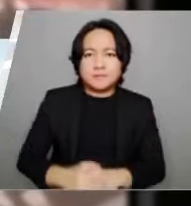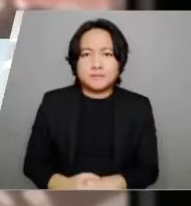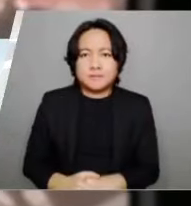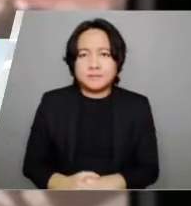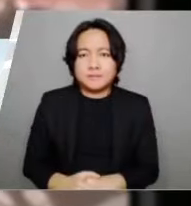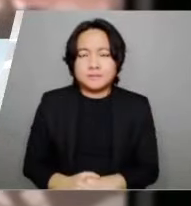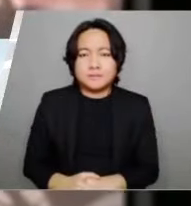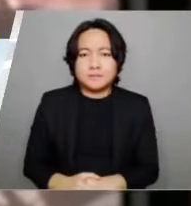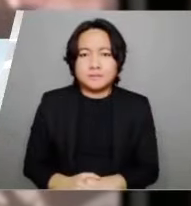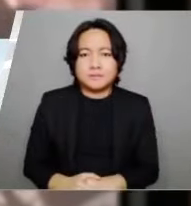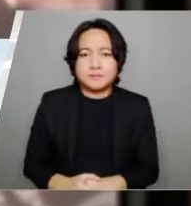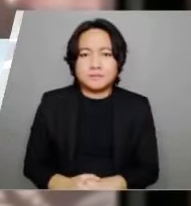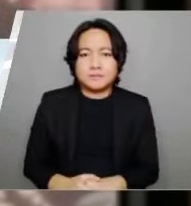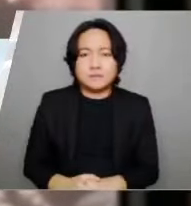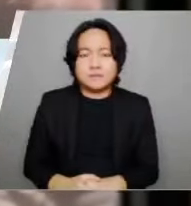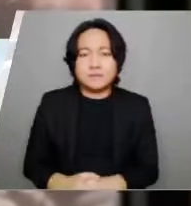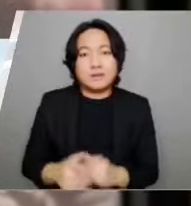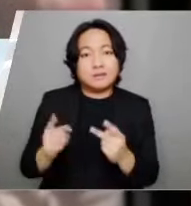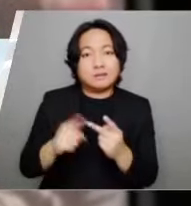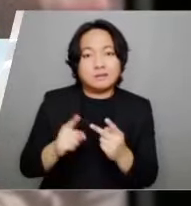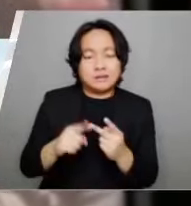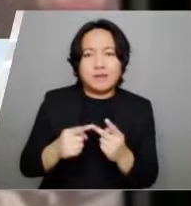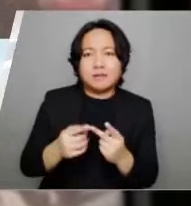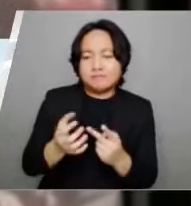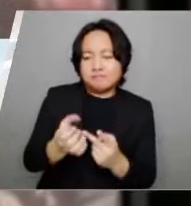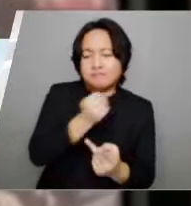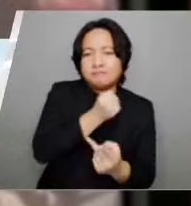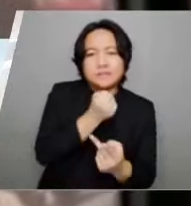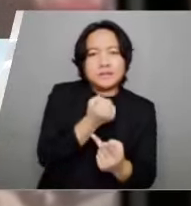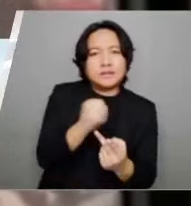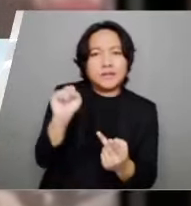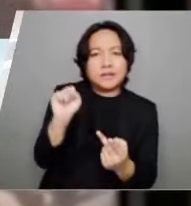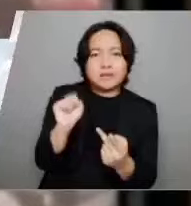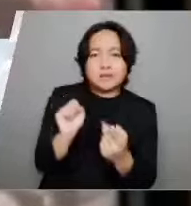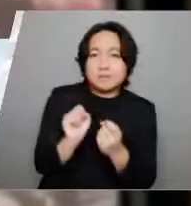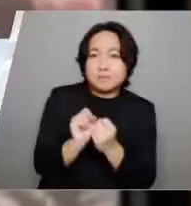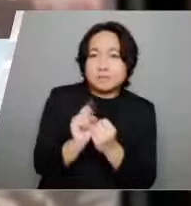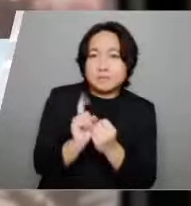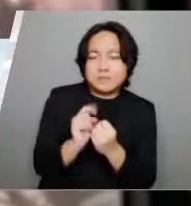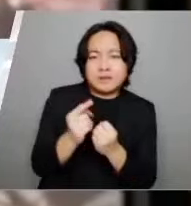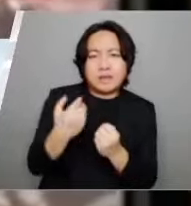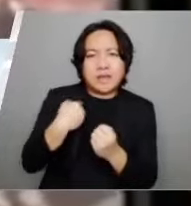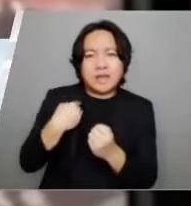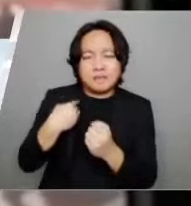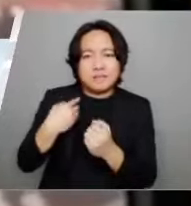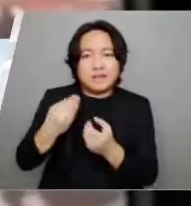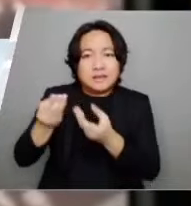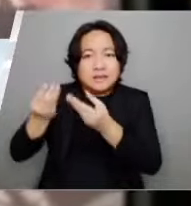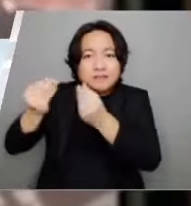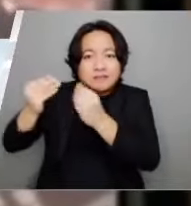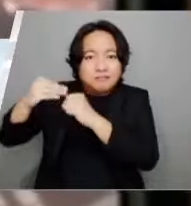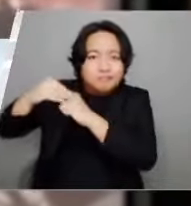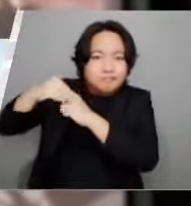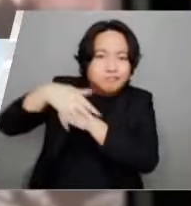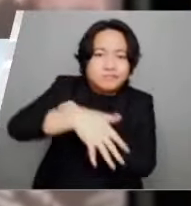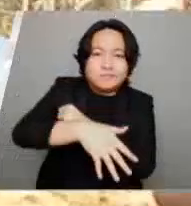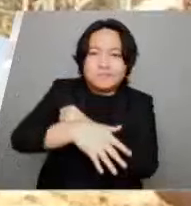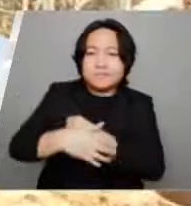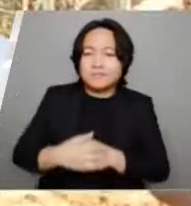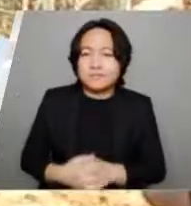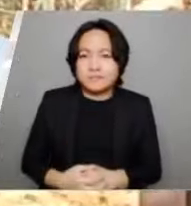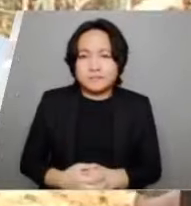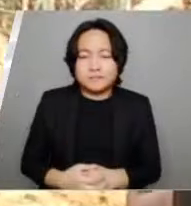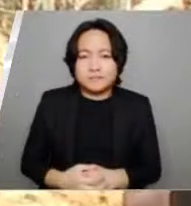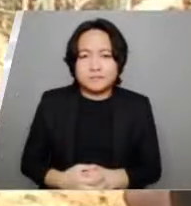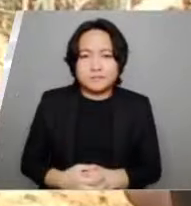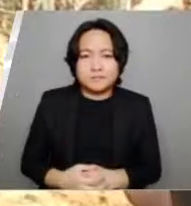Ang isa sa kanila, nailigtas nga ang motor pero naabot pa rin ng lupa, kaya napitawan niya ito. Nagdalawang isip